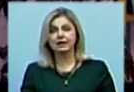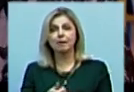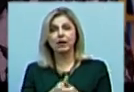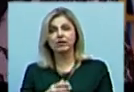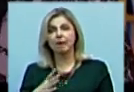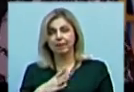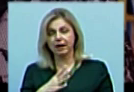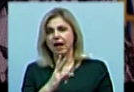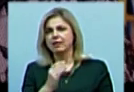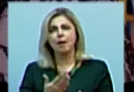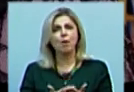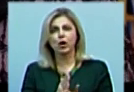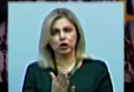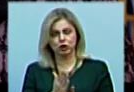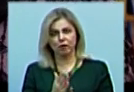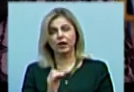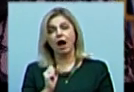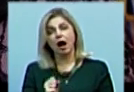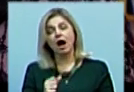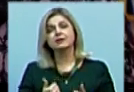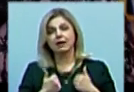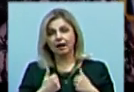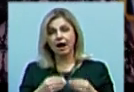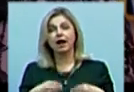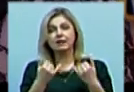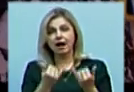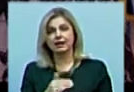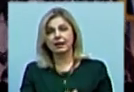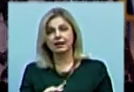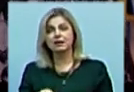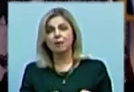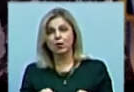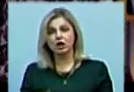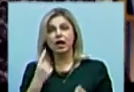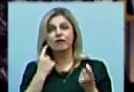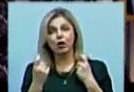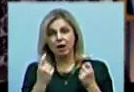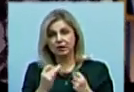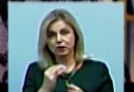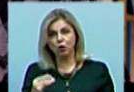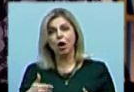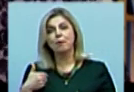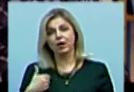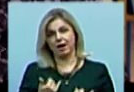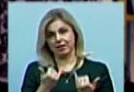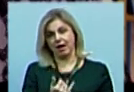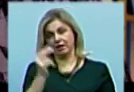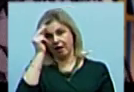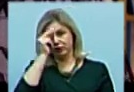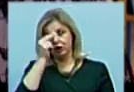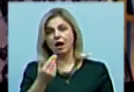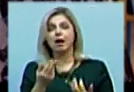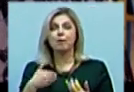була не занадто політизована. Більше намагаємось надати дітям можливість отримати інформацію, корисну для навчання, корисну